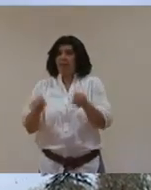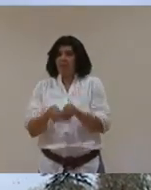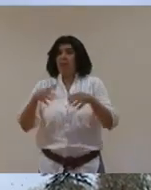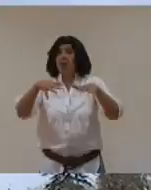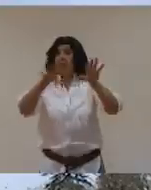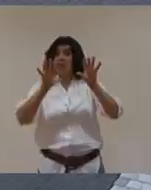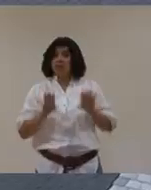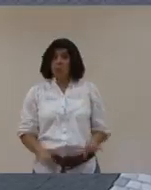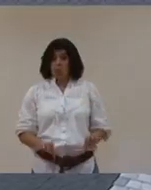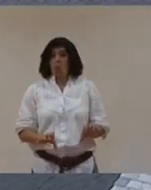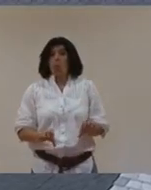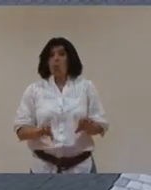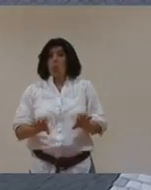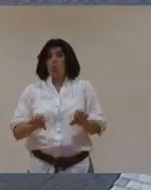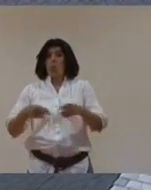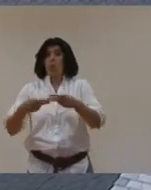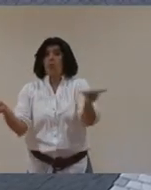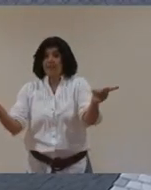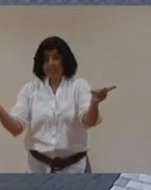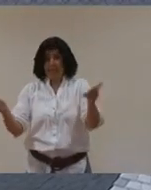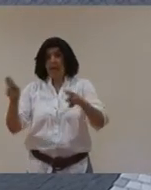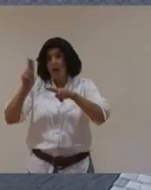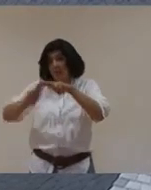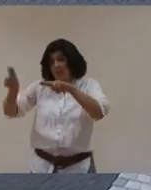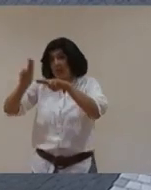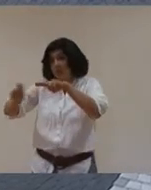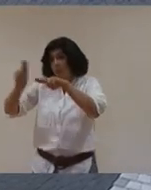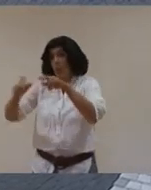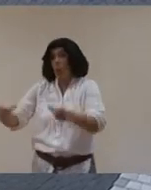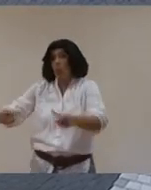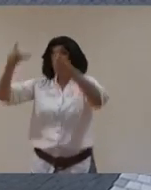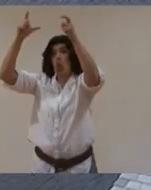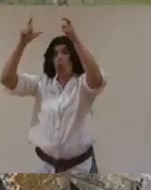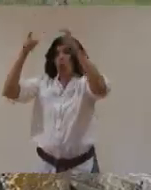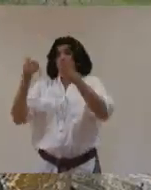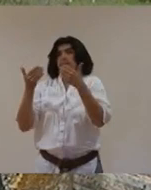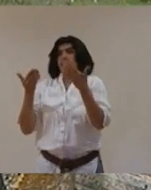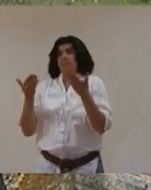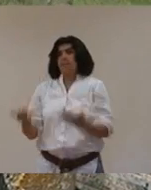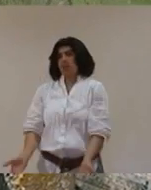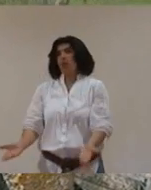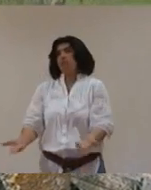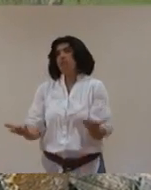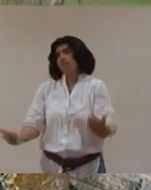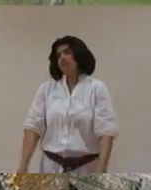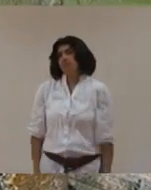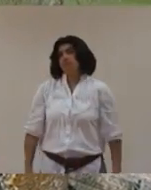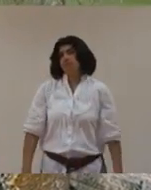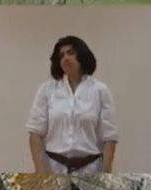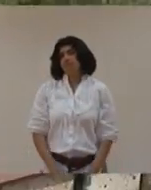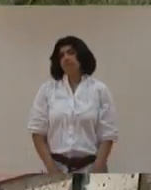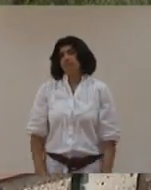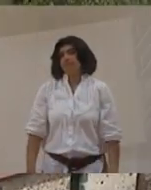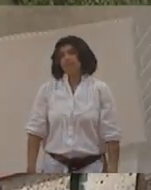et donc subira les affres du temps. Depuis 1989, l'association du château de Saint-Mémin s'est évertuée à le